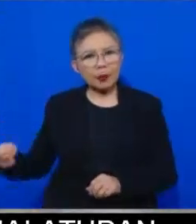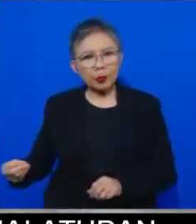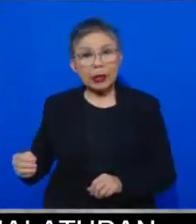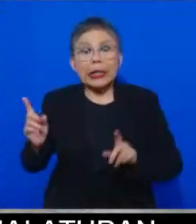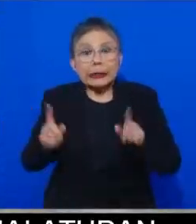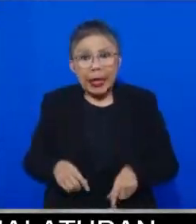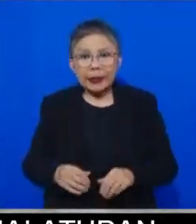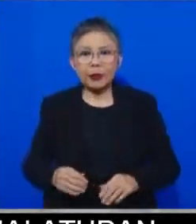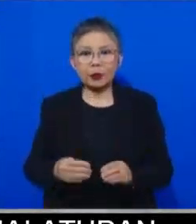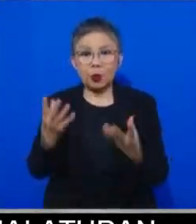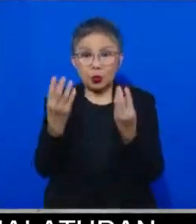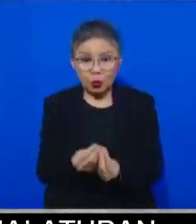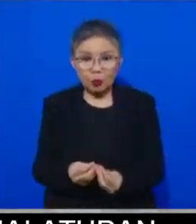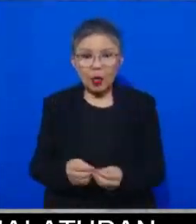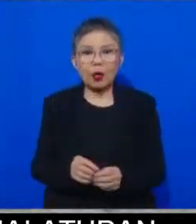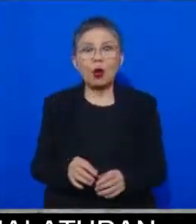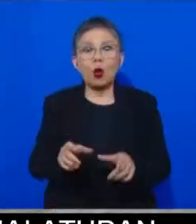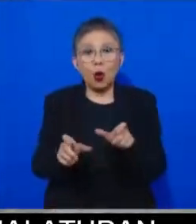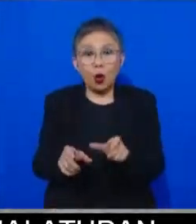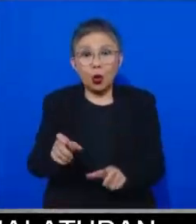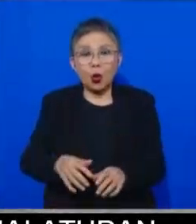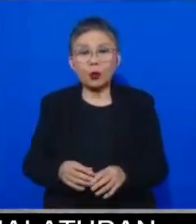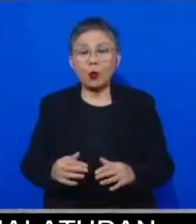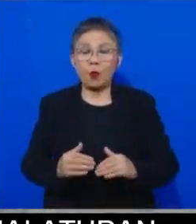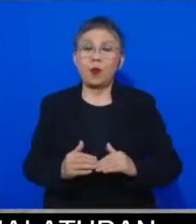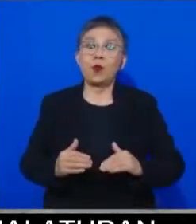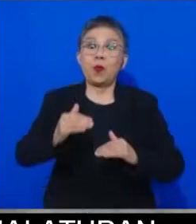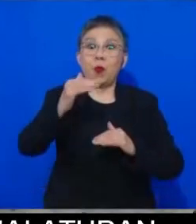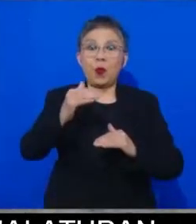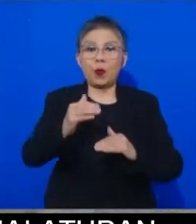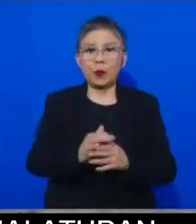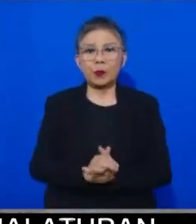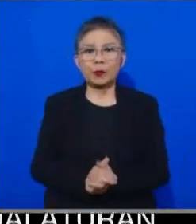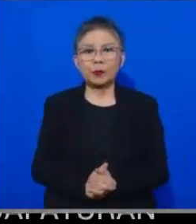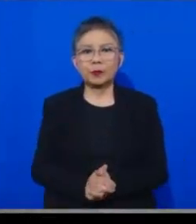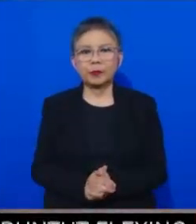lonjakan pemudik naik 40% dibandingkan pekan sebelumnya.